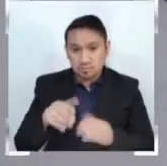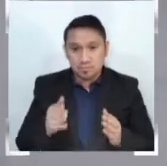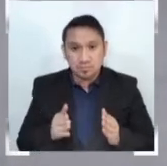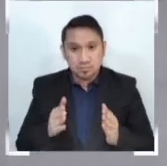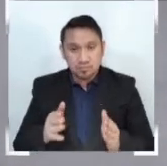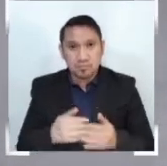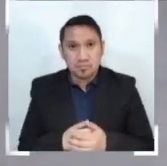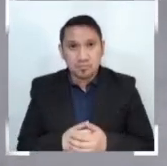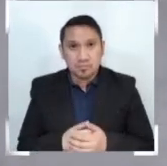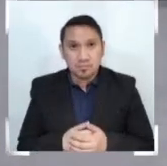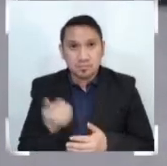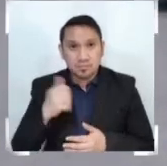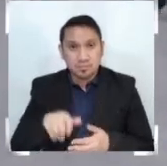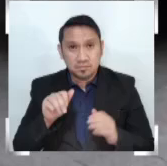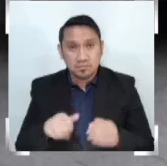help